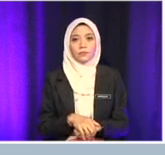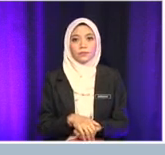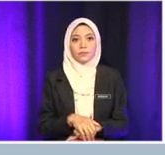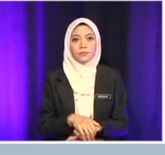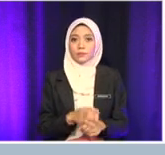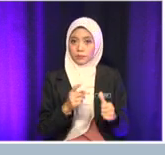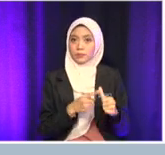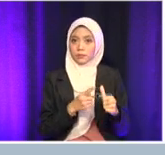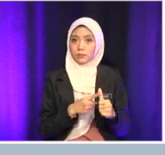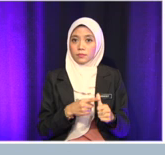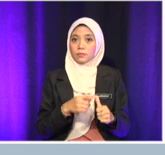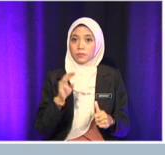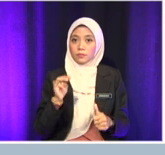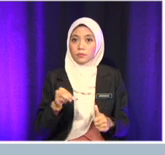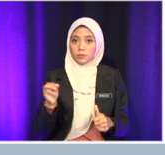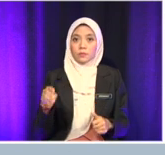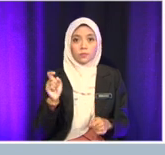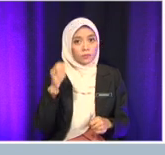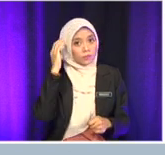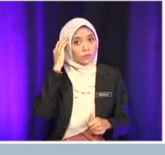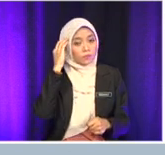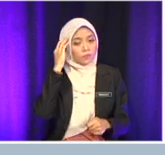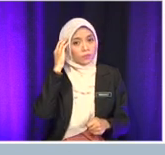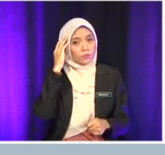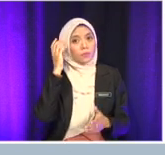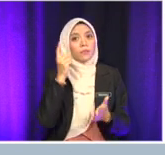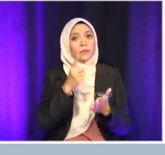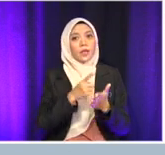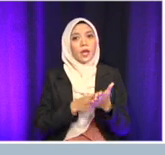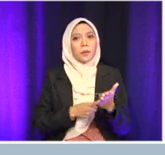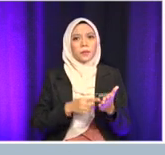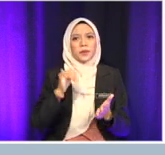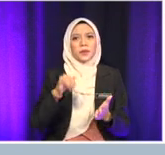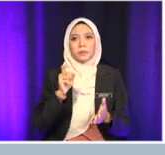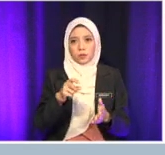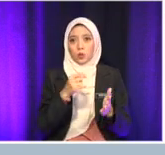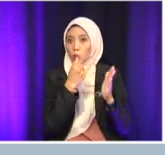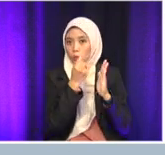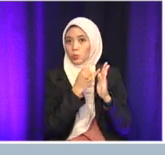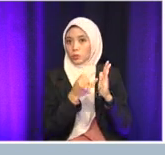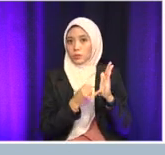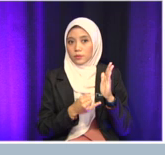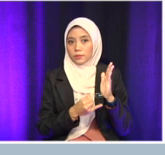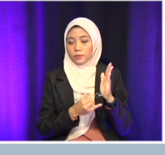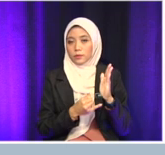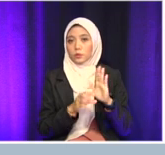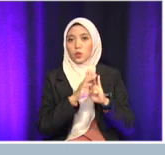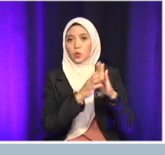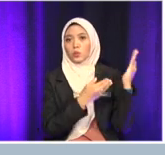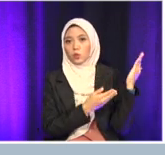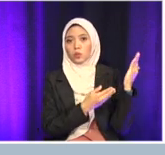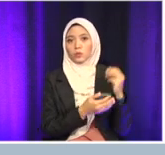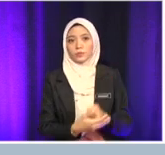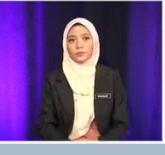pekarangan pertama murid-murid kita tahu apakah satah yang perlu dilukis satah yang perlu lukis hanya yang mencacah atau yang